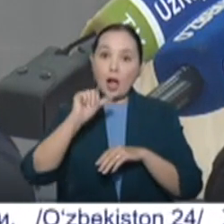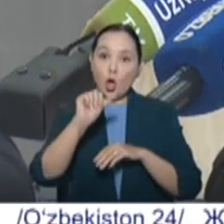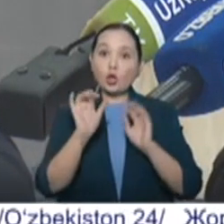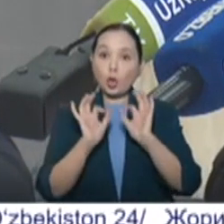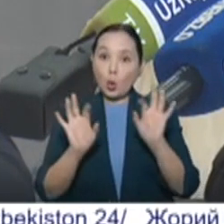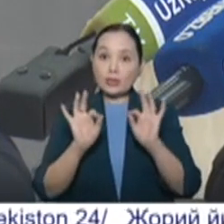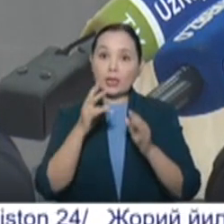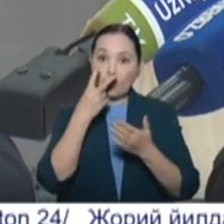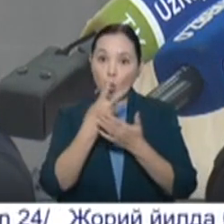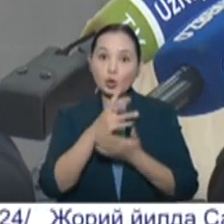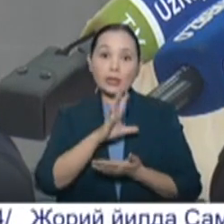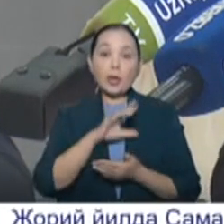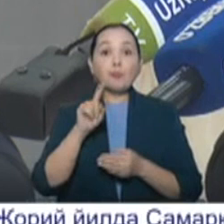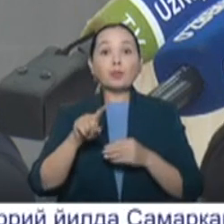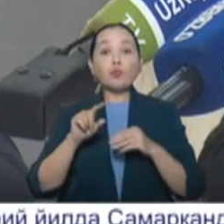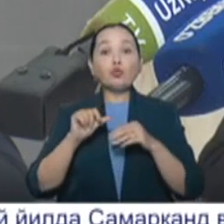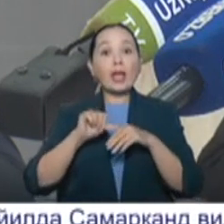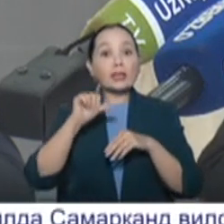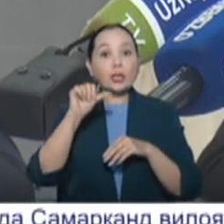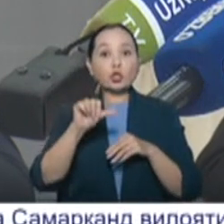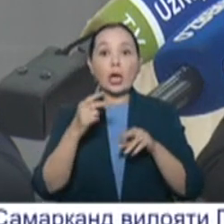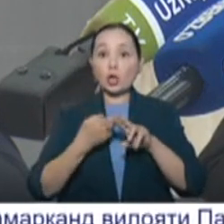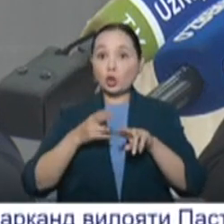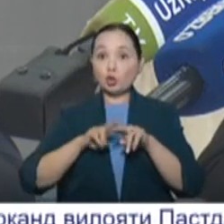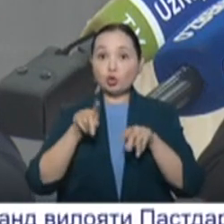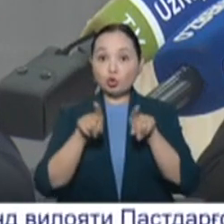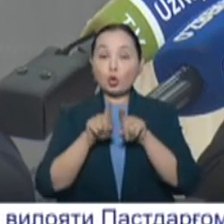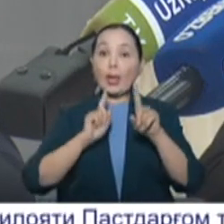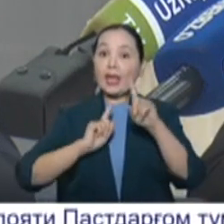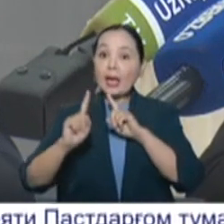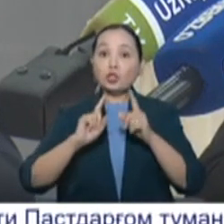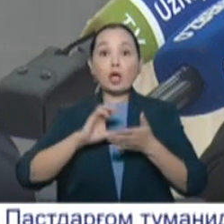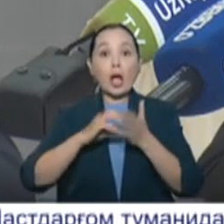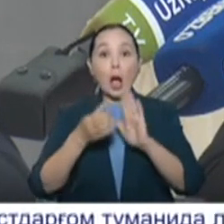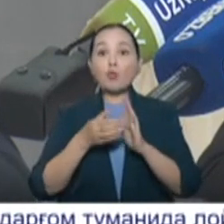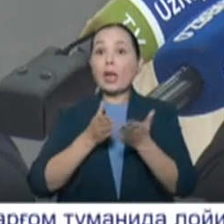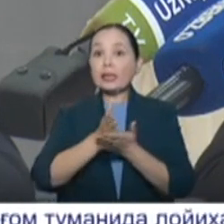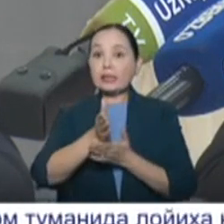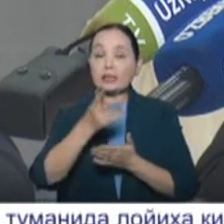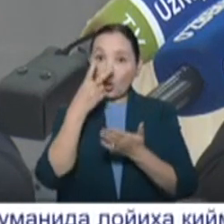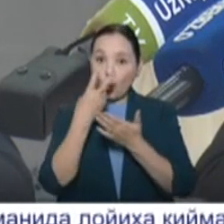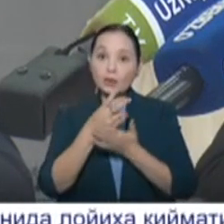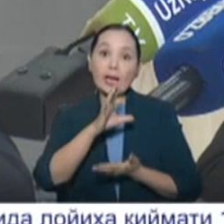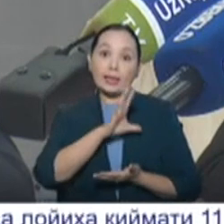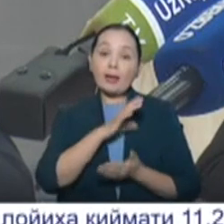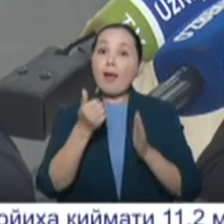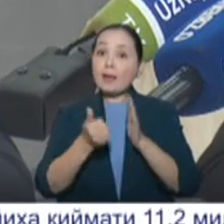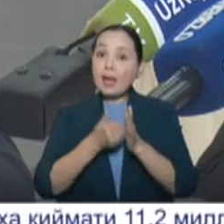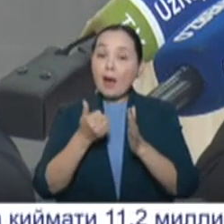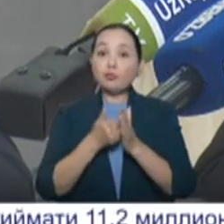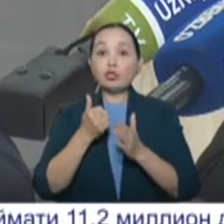ko'rsatib o'tildi. Bundan tashqari shu yig'ilishda o'sha kommunal tizimida ko'rsatib o'tilgan kamchilik